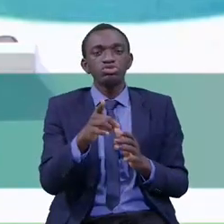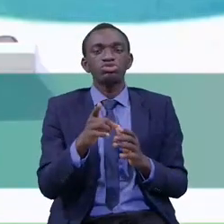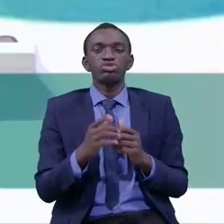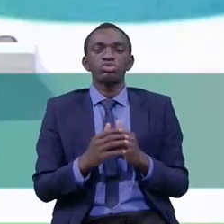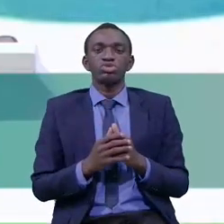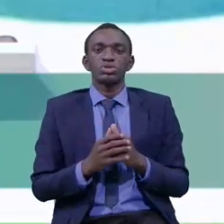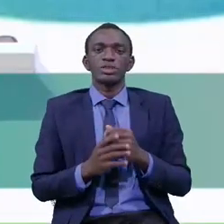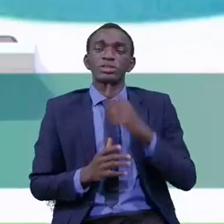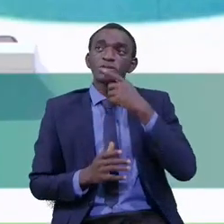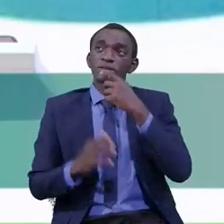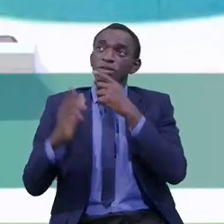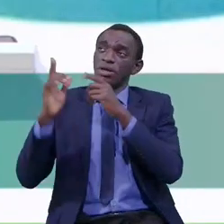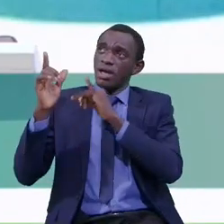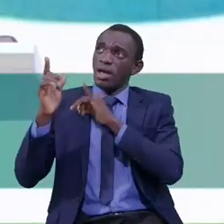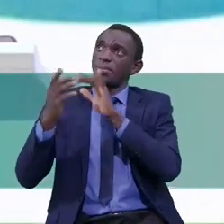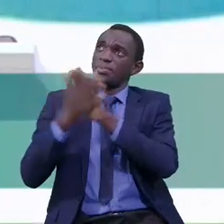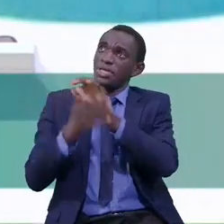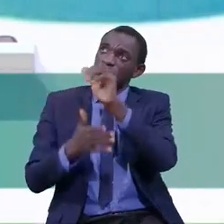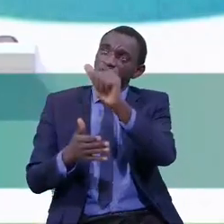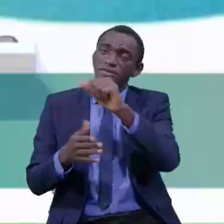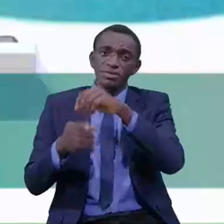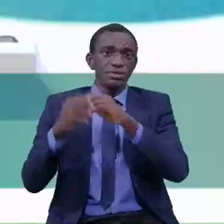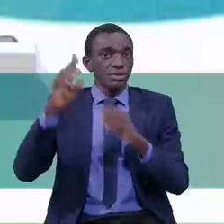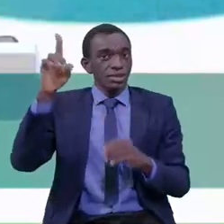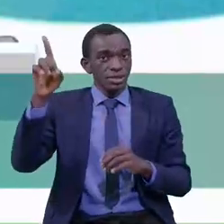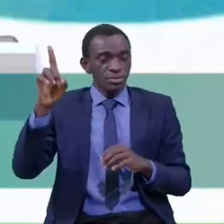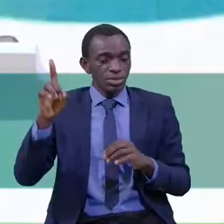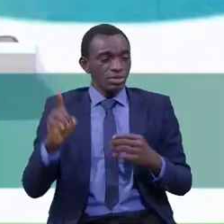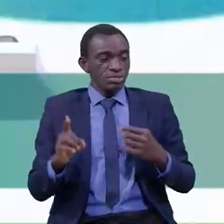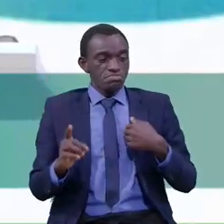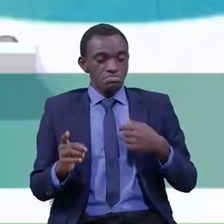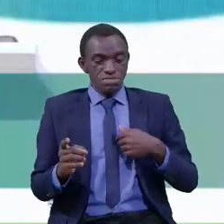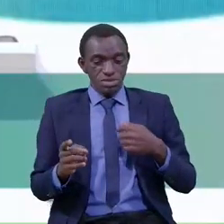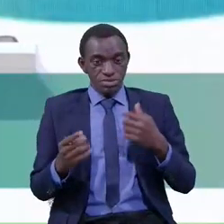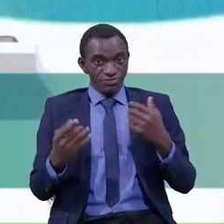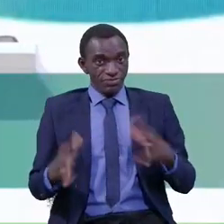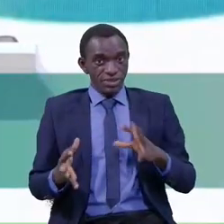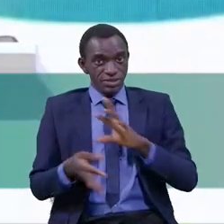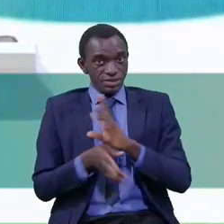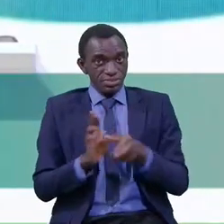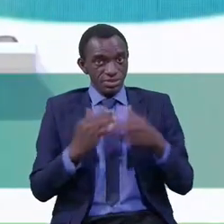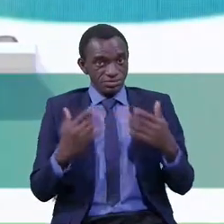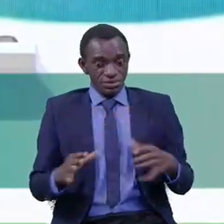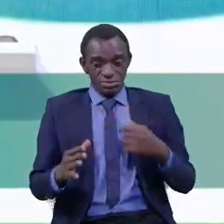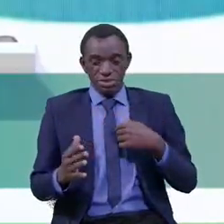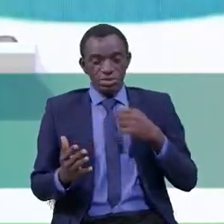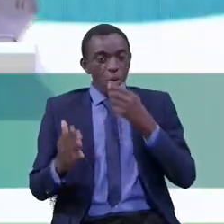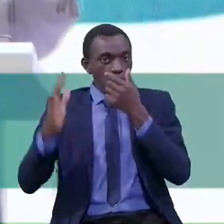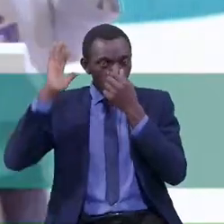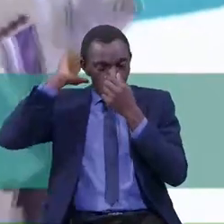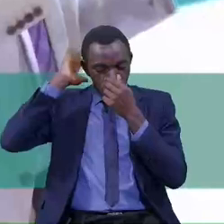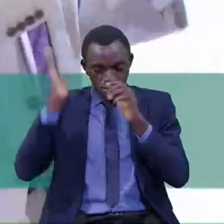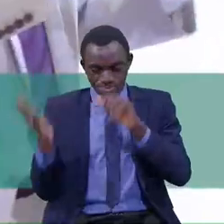vous dites, je crois en lui. Vous dites au public que c'est celui en qui je crois